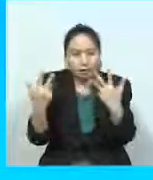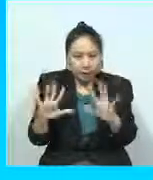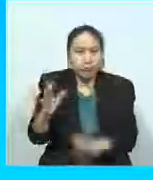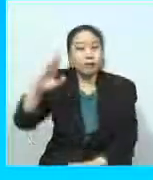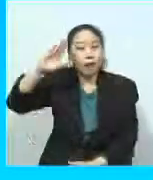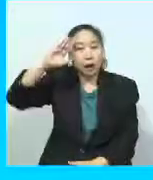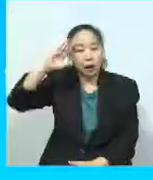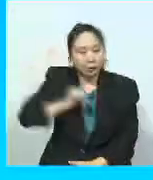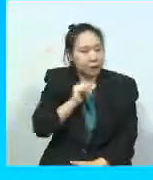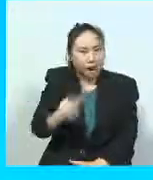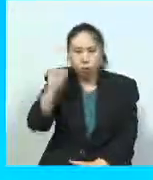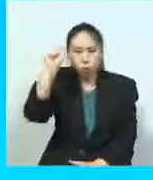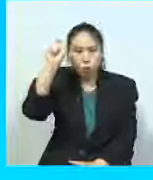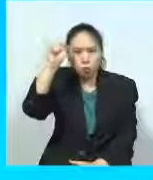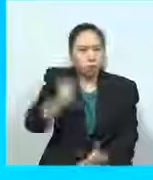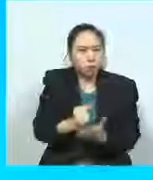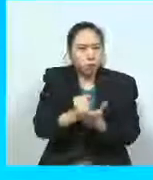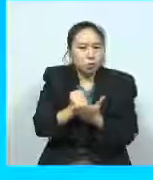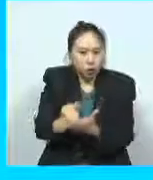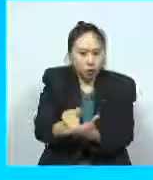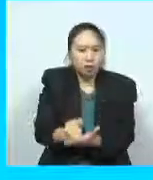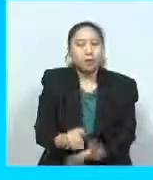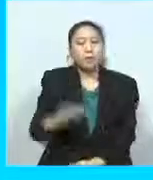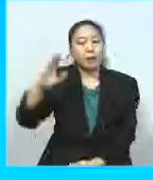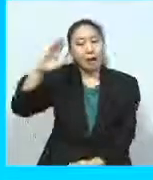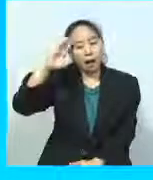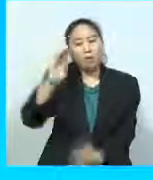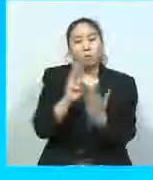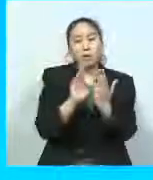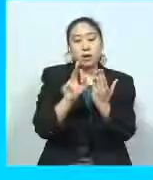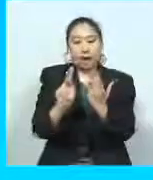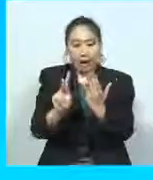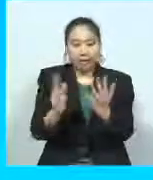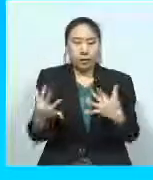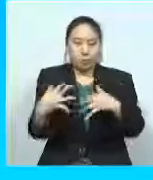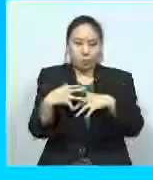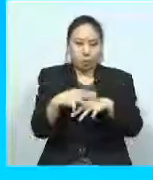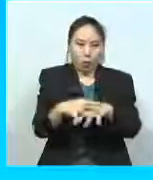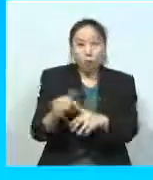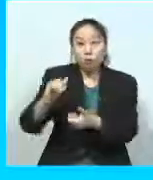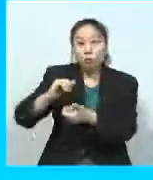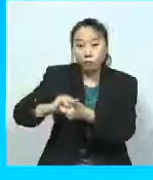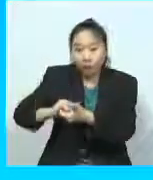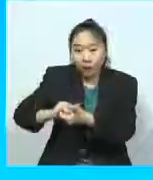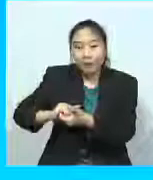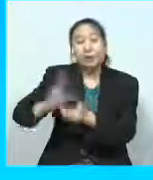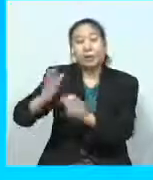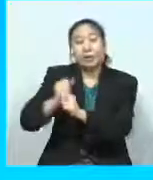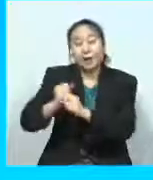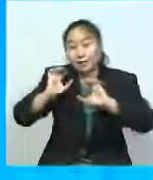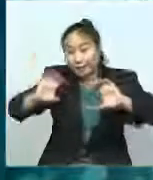ตุทหารเข้าไปในพื้นที่ทันทีซึ่งเป็นทหารรักษาความสงบเรียบร้อยจังหวัดบึงกาฬร่วมกับฝ่ายปกครองทหารพลาน